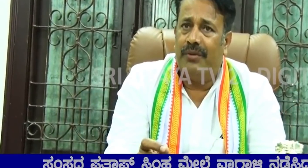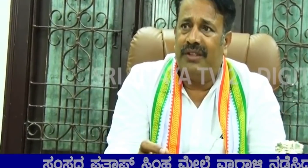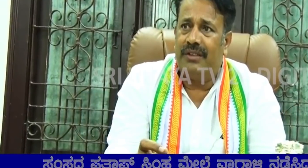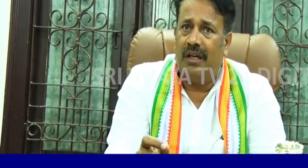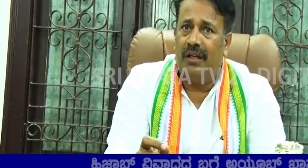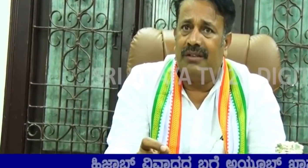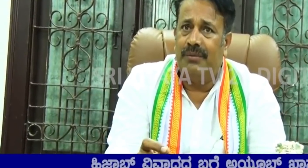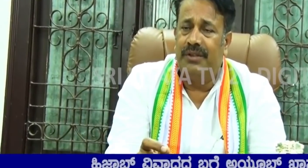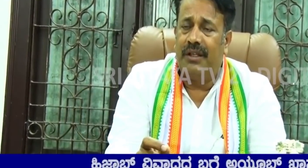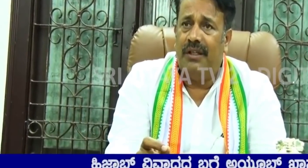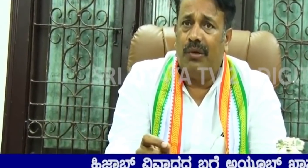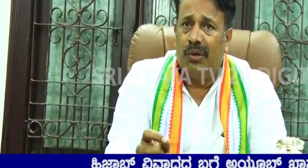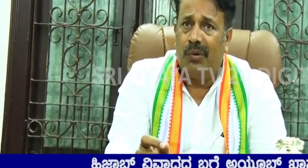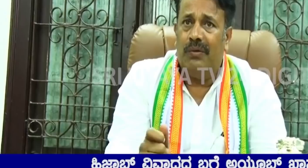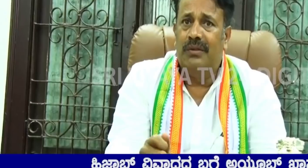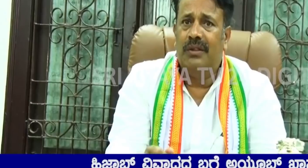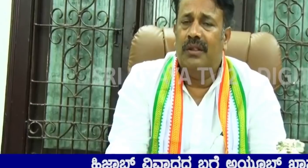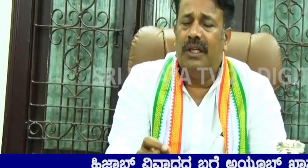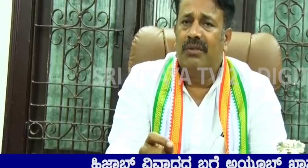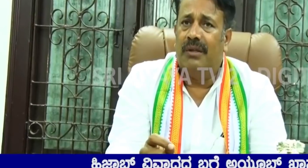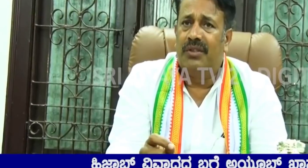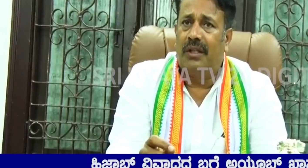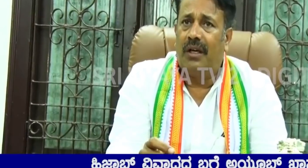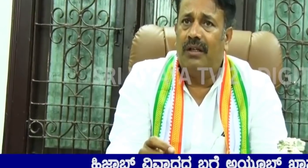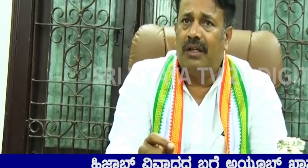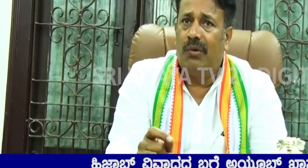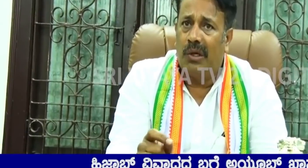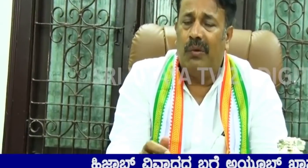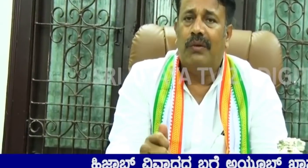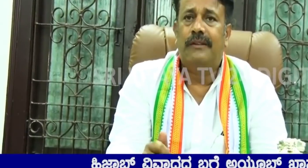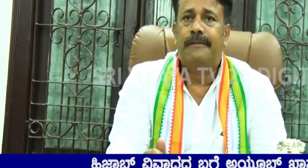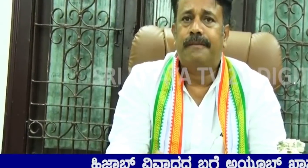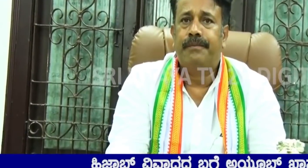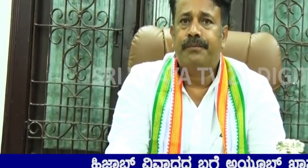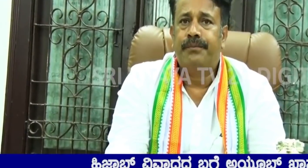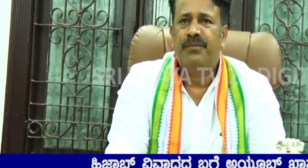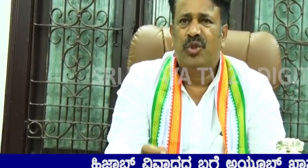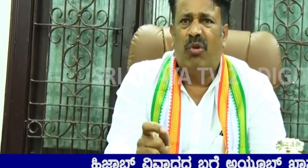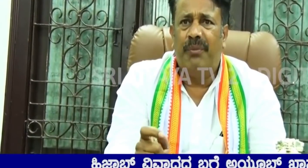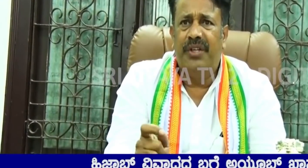ಮಾತಾಡುವಾಗ ಜ್ಞಾನ ಇಲ್ವಾ? ಏನ್ ನೀವು ಅಪ್ಪ ಅಮ್ಮನಿಗೆ ಹುಟ್ಟಿತಾನೆ, ಇನ್ಯಾರಿಗೂ ಹುಟ್ಟಿದ್ರೇನು?